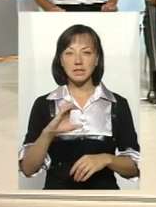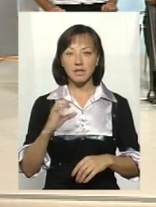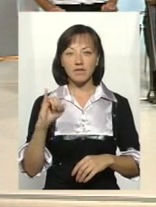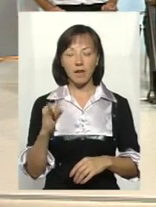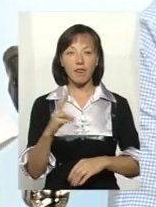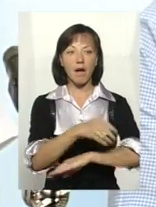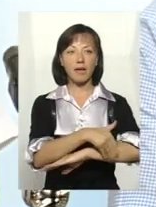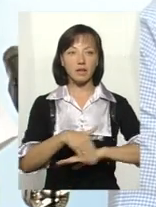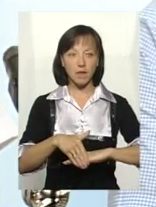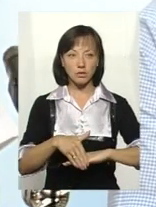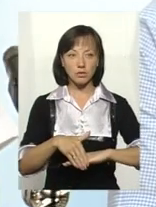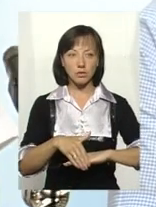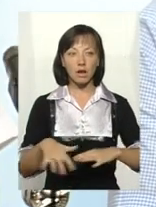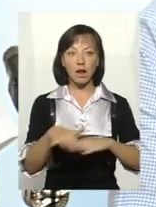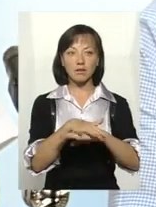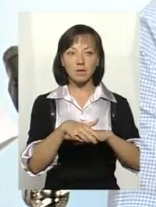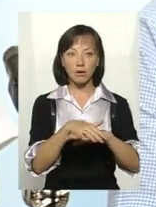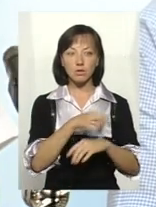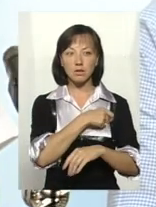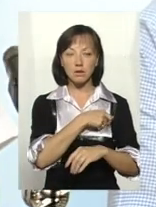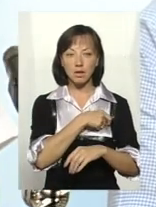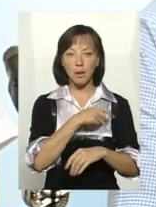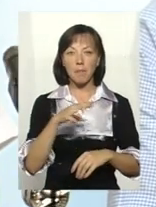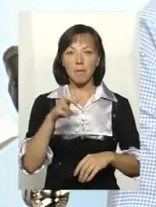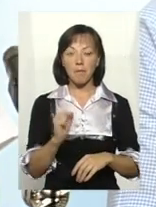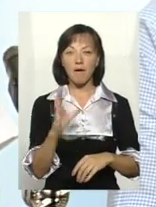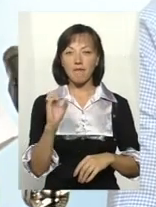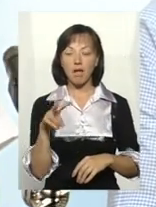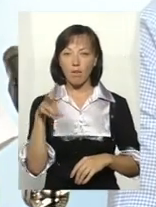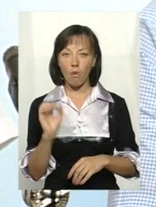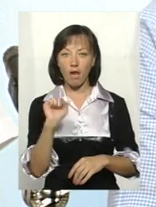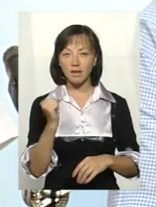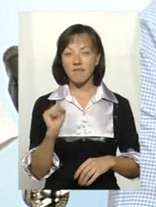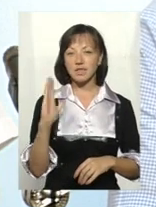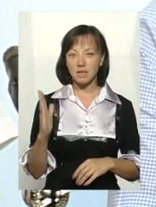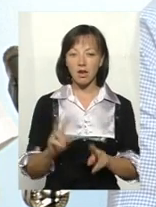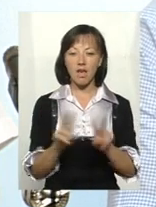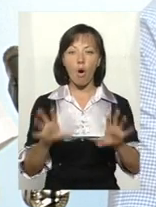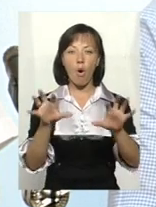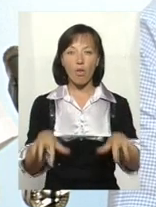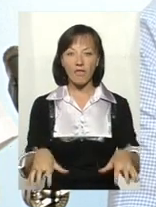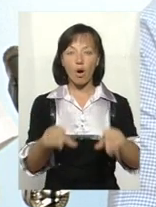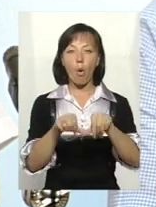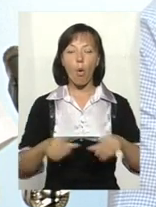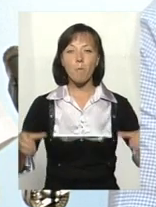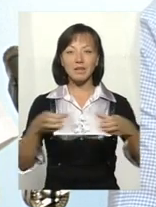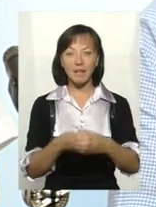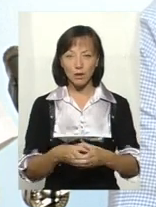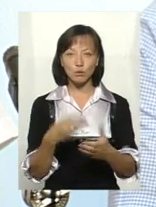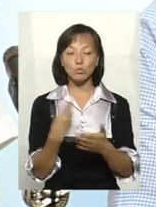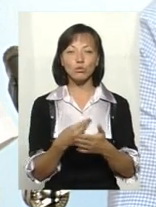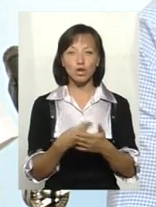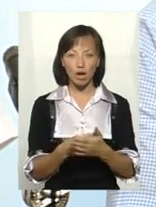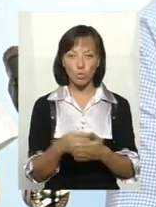на адресу народному депутату Павелку Андрію Васильовичу, як голові комітету з